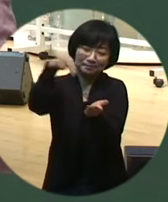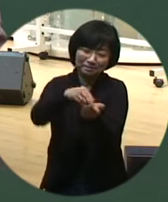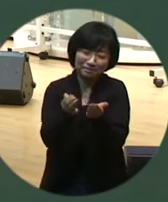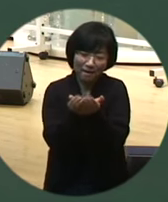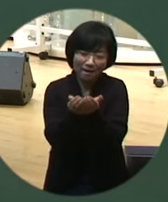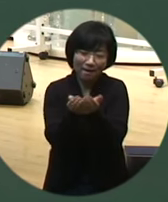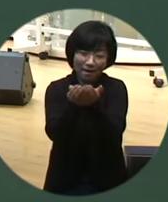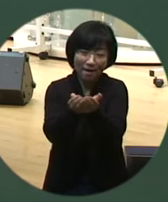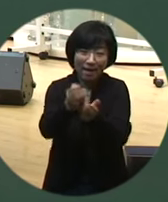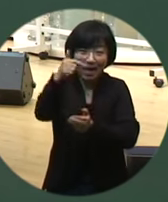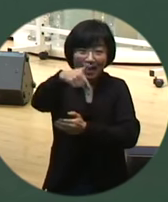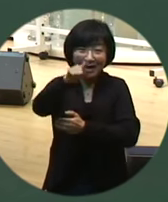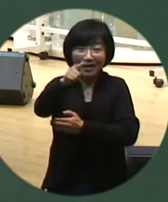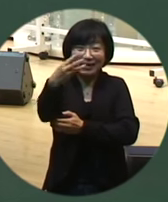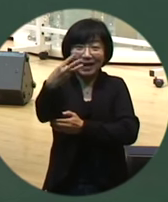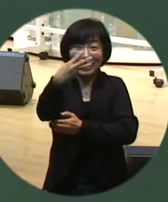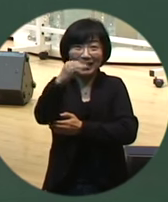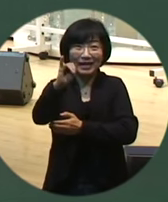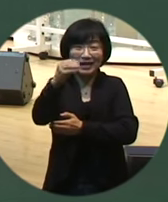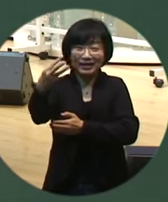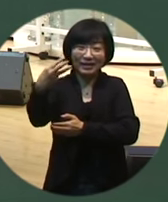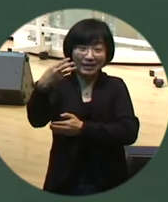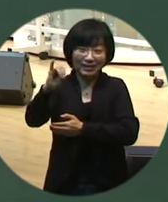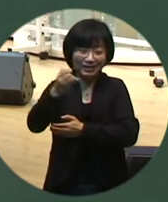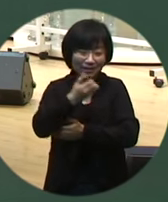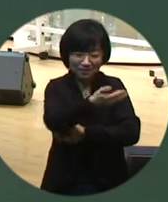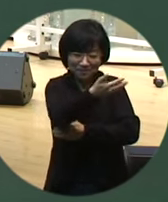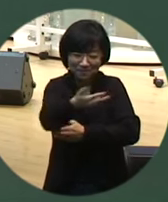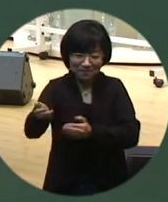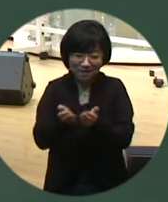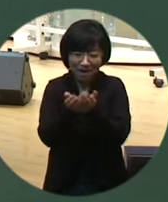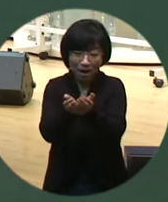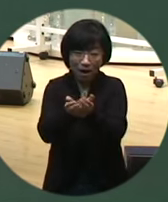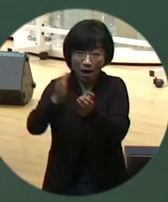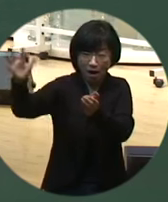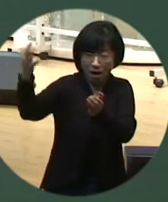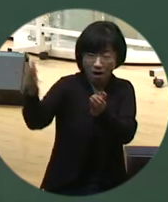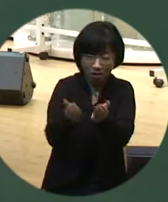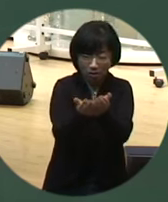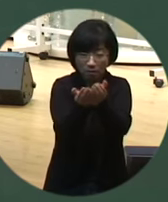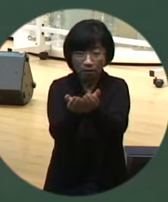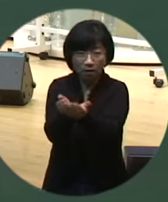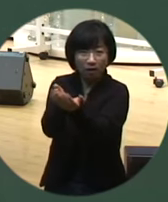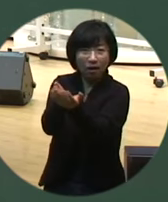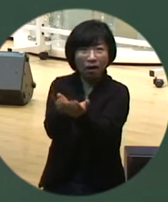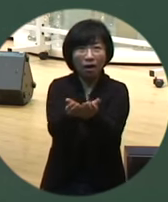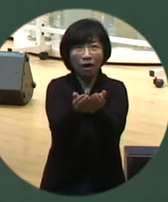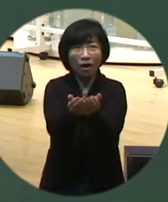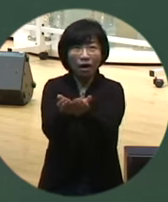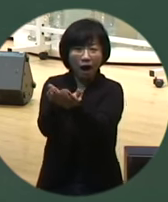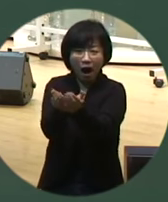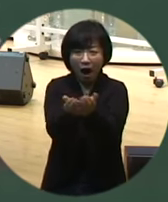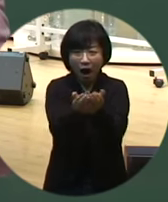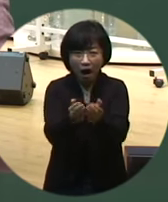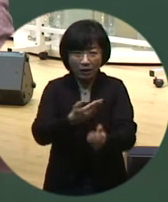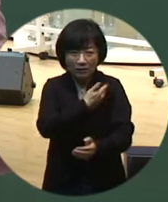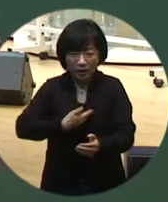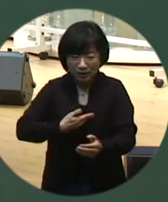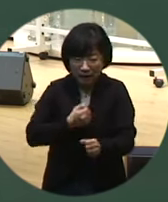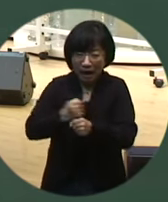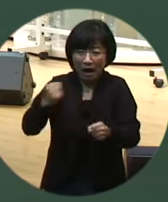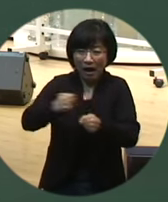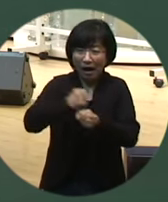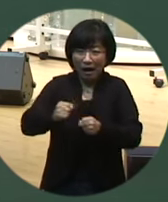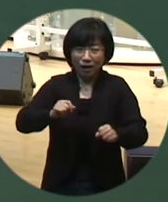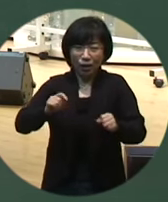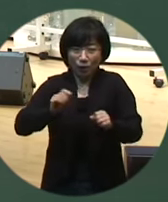ship. 그때 on the boat. 바람 불고 풍랑이 일어나죠. And there was a storm that rose up. 배에 물이 들어오잖아요. And the water begins to come into the ship. 물을 퍼냅니다. And so they're trying to sweep it,